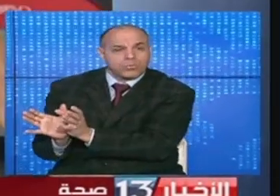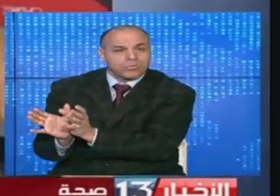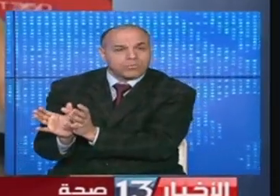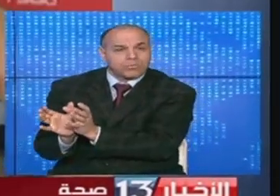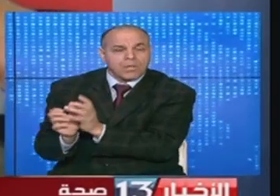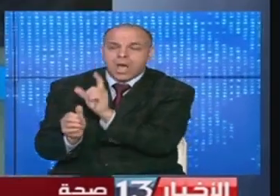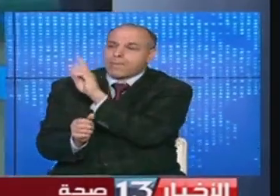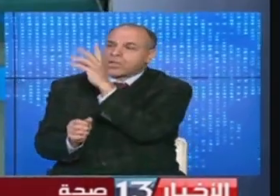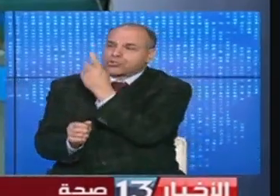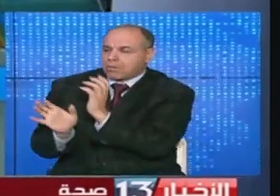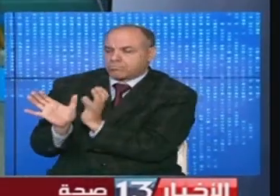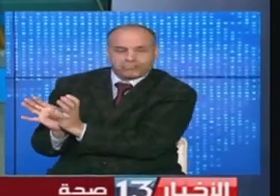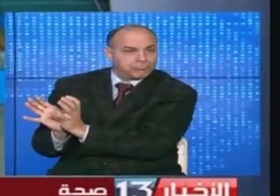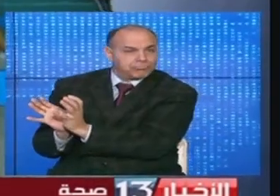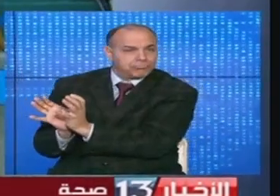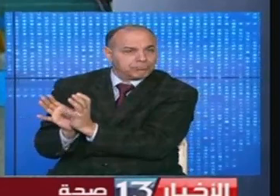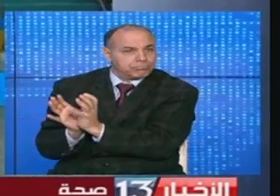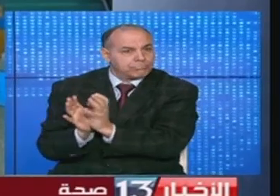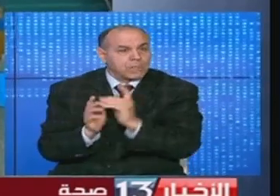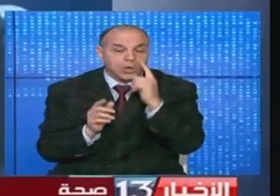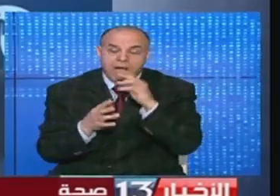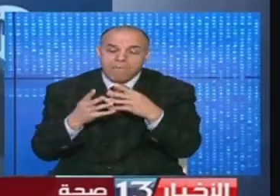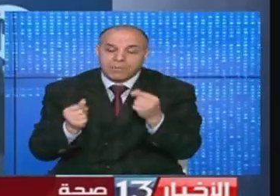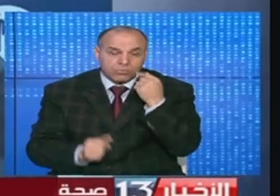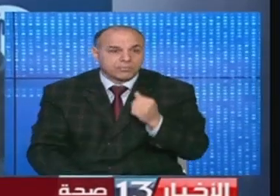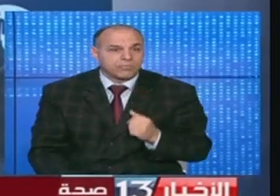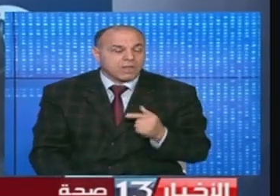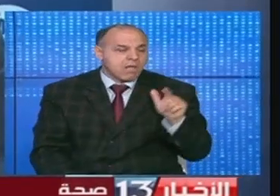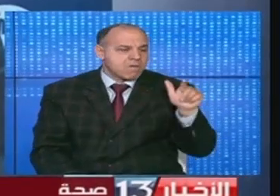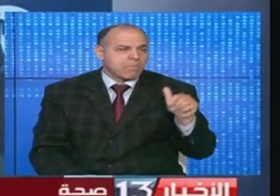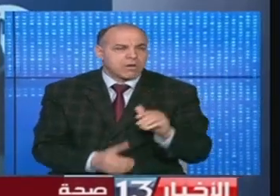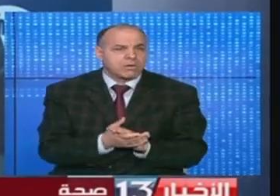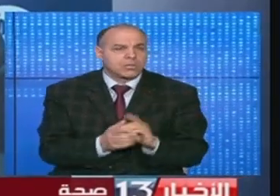اربعه عشر يوما فتره حضانه الفيروس فانا